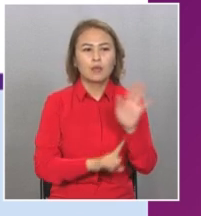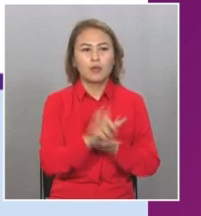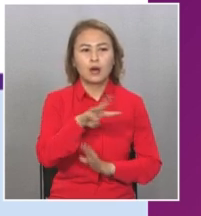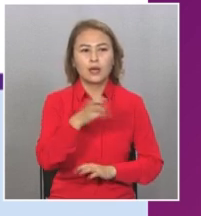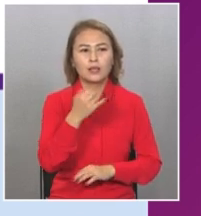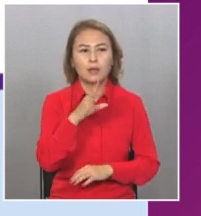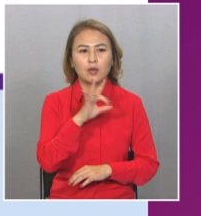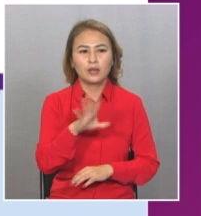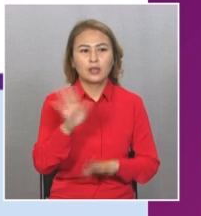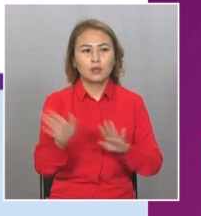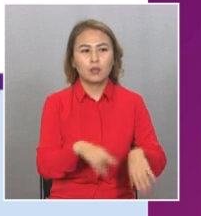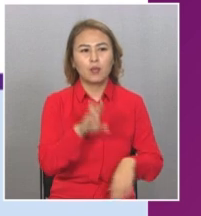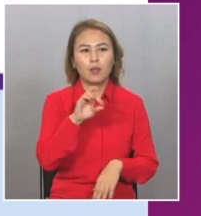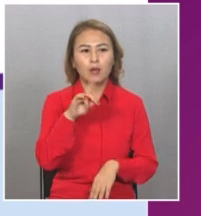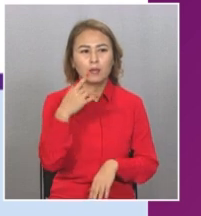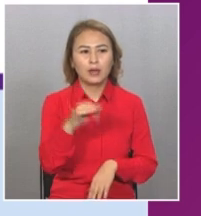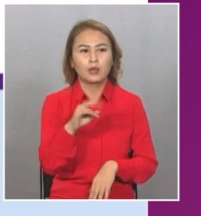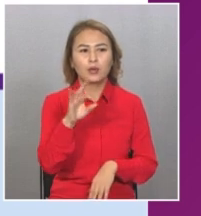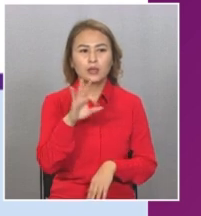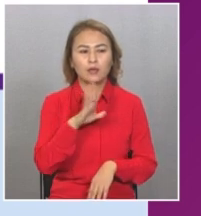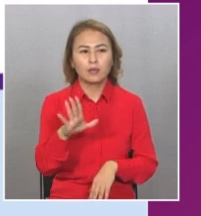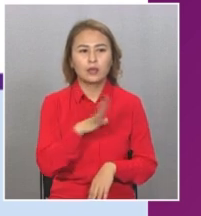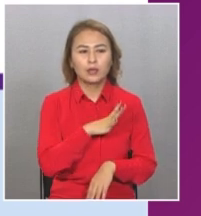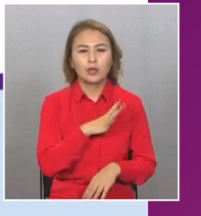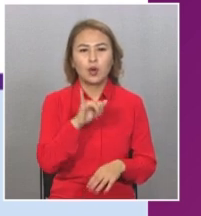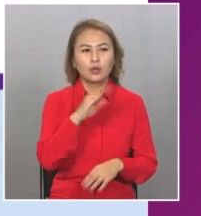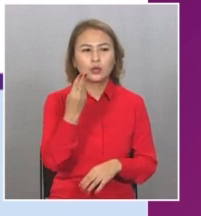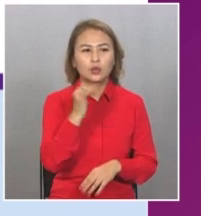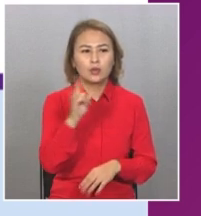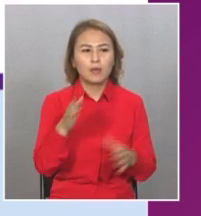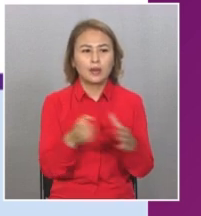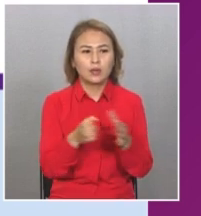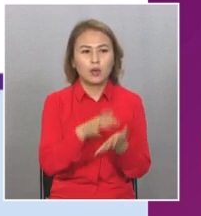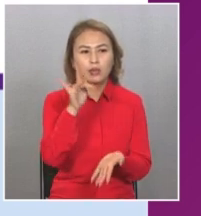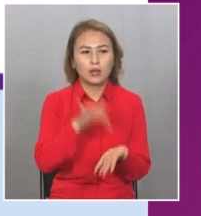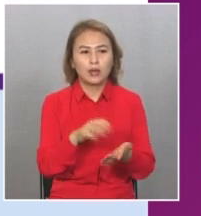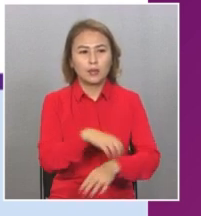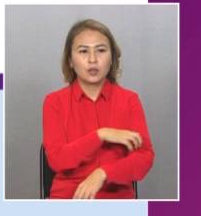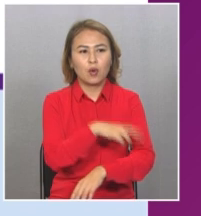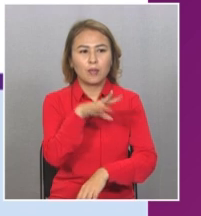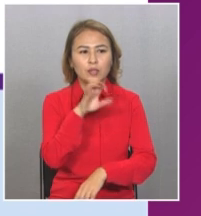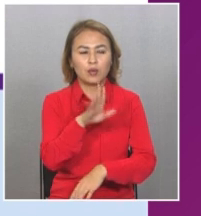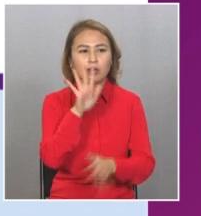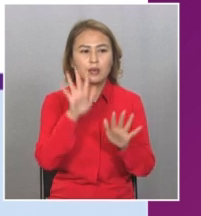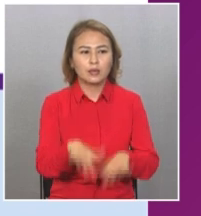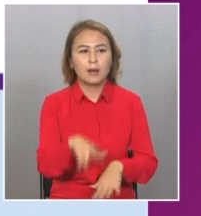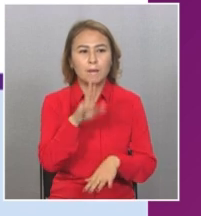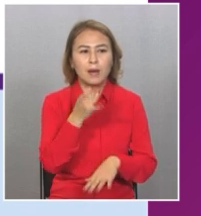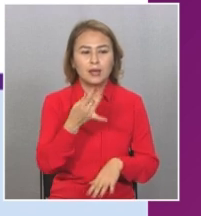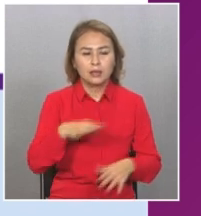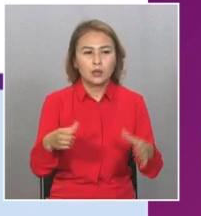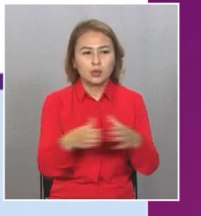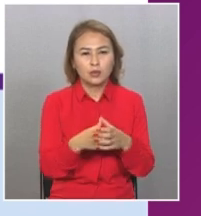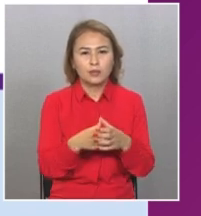салушы Мұқан Айтпенов, кейін Көлбай Тоғысов болды. 300 партиясының орталық комитеті